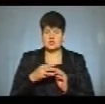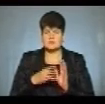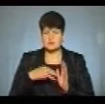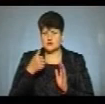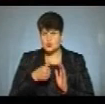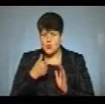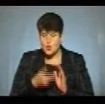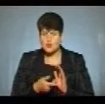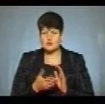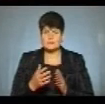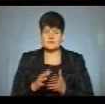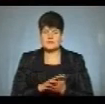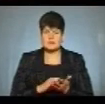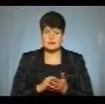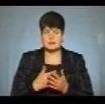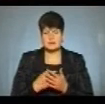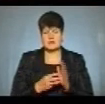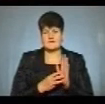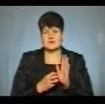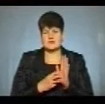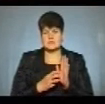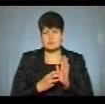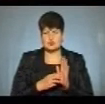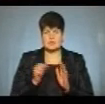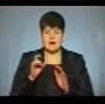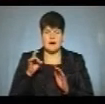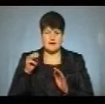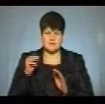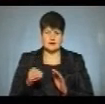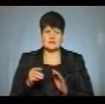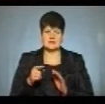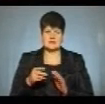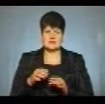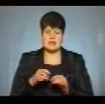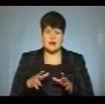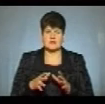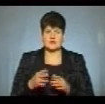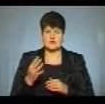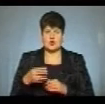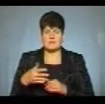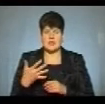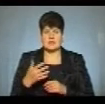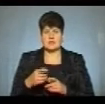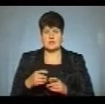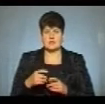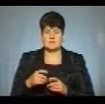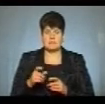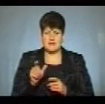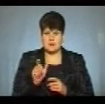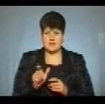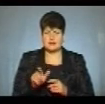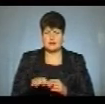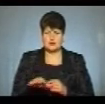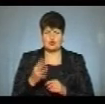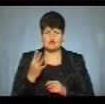2018 року знешкодили близько 800 артснарядів часів Другої світової війни калібром 45 мм на території 4